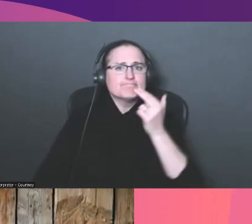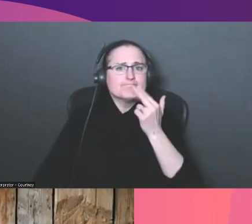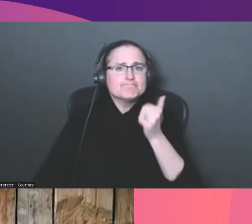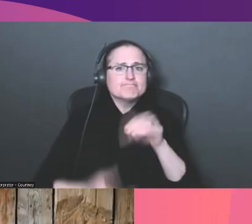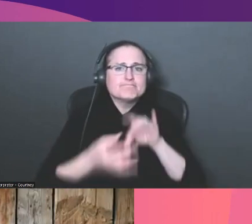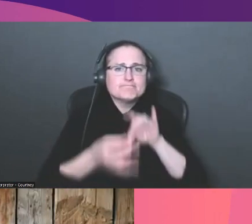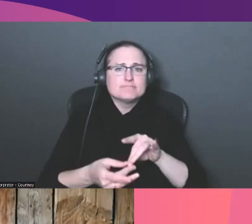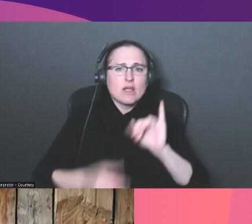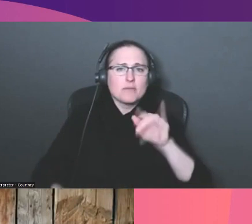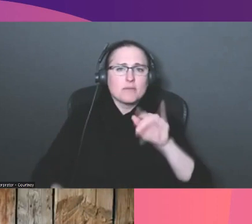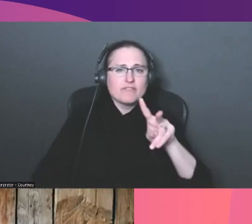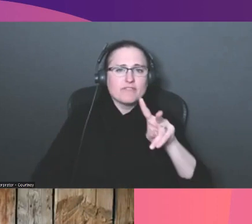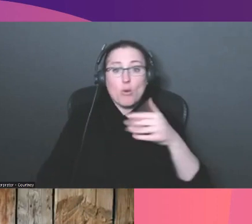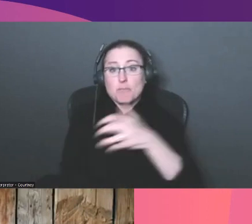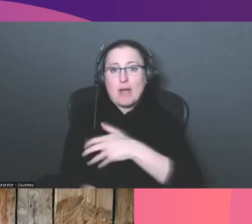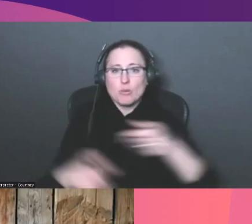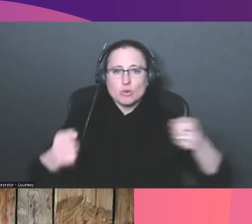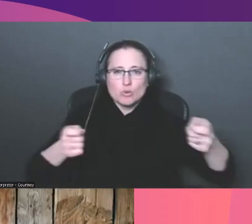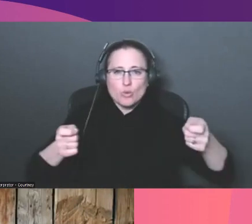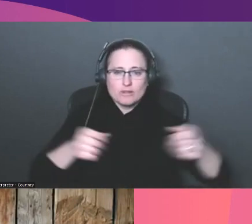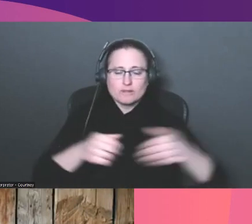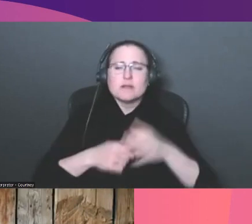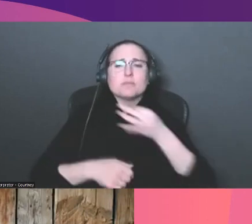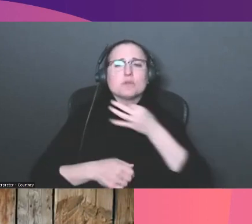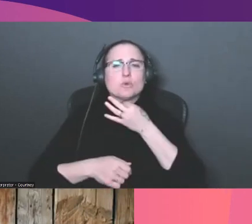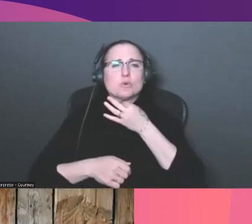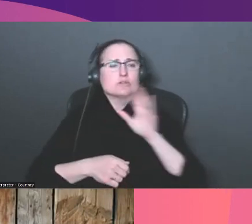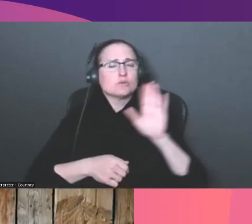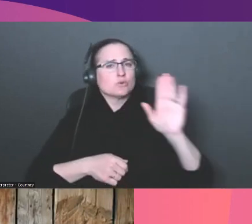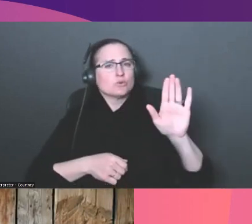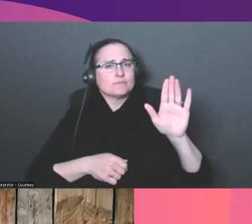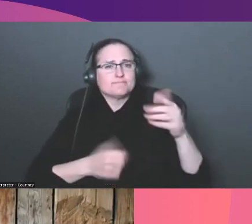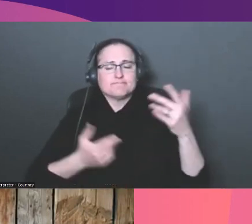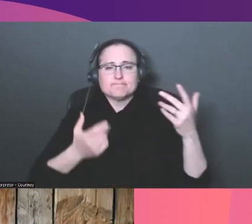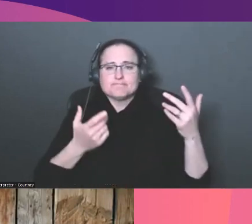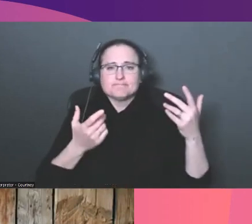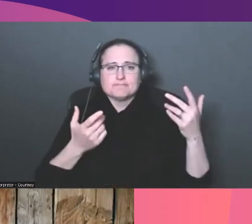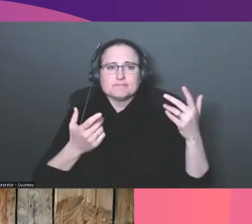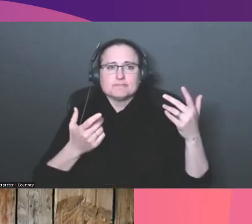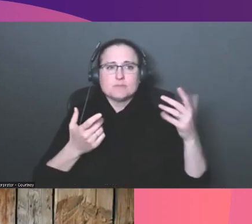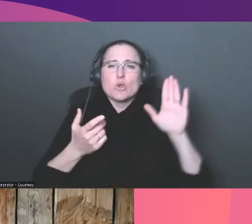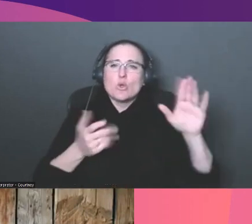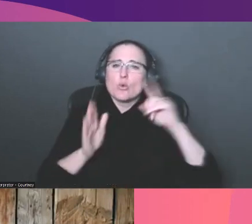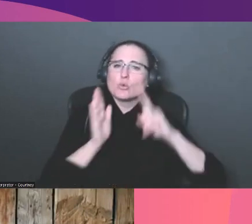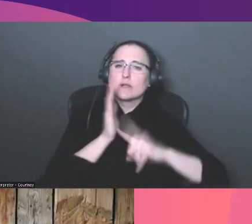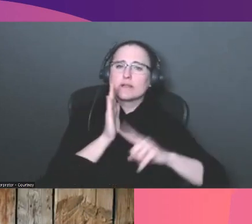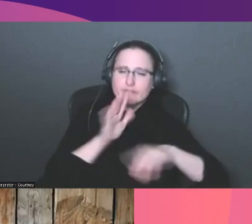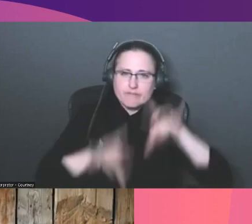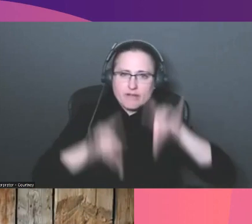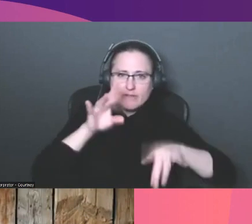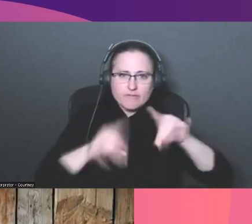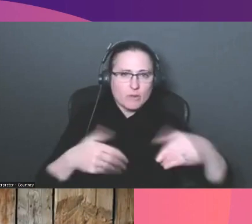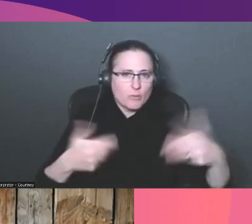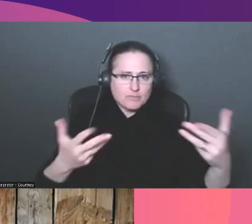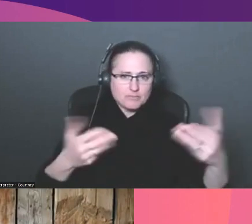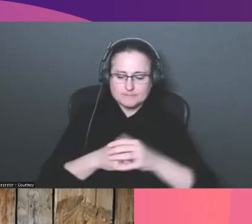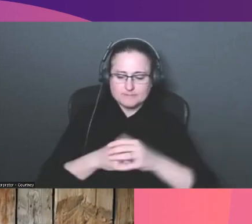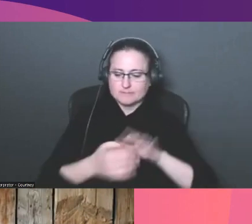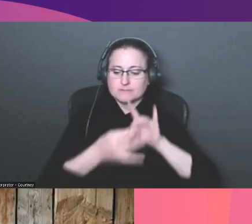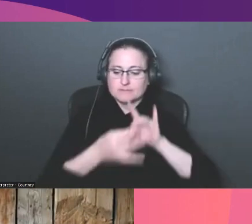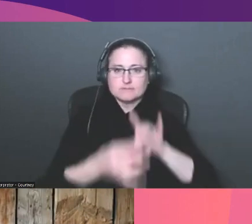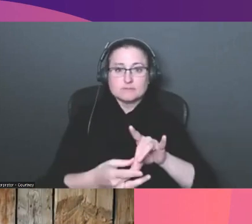pas beaucoup de connaissances sur la VC. Donc, je suis curieuse. Quelles sont les applications